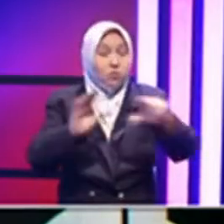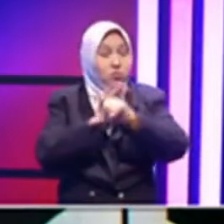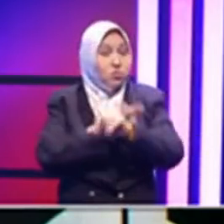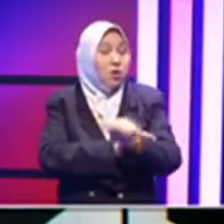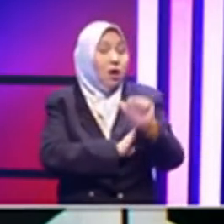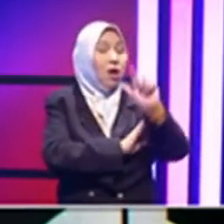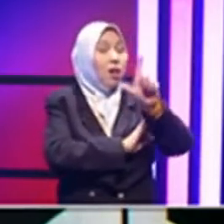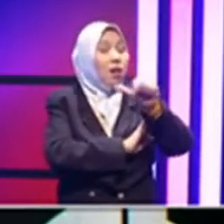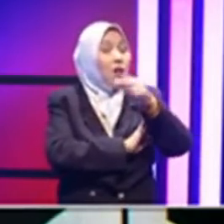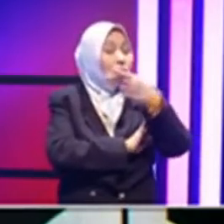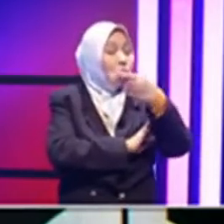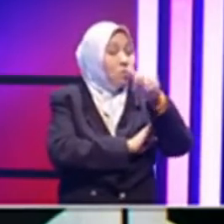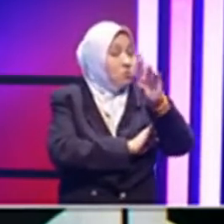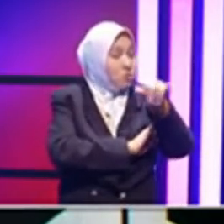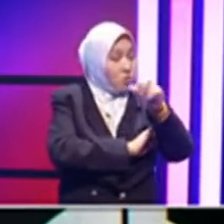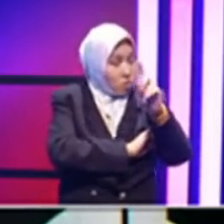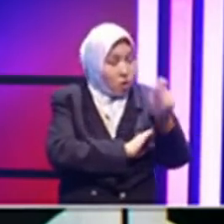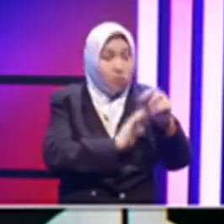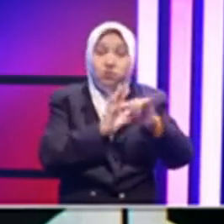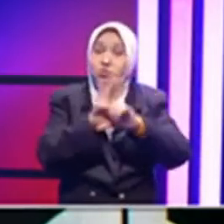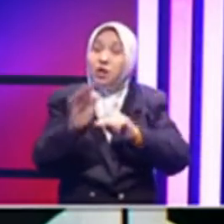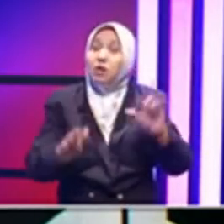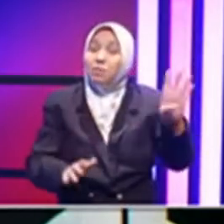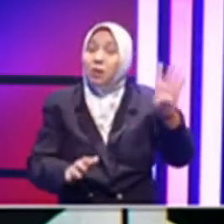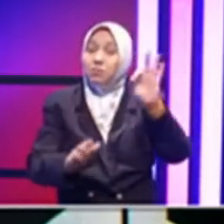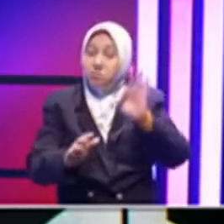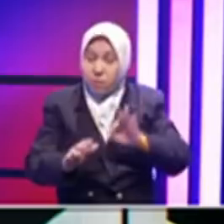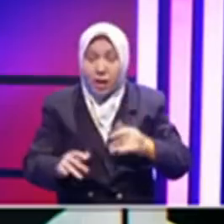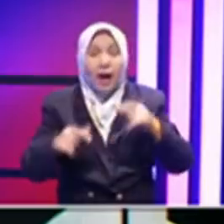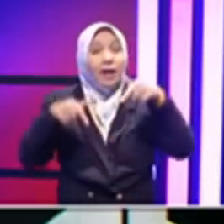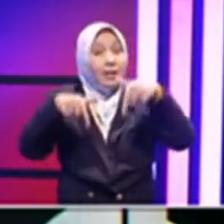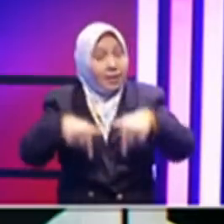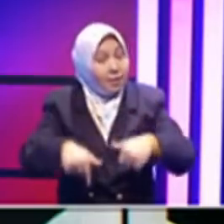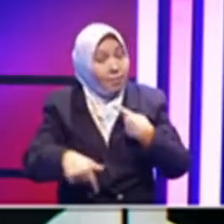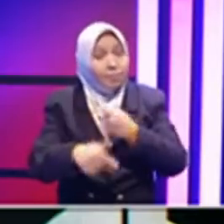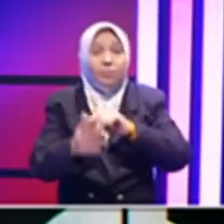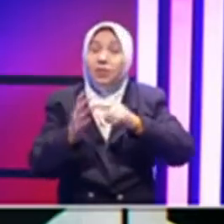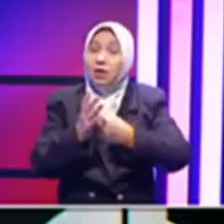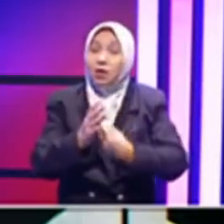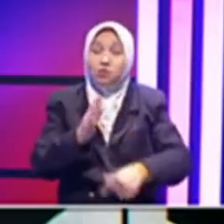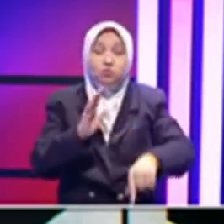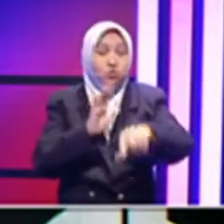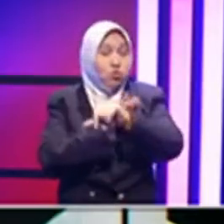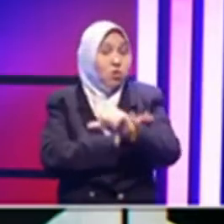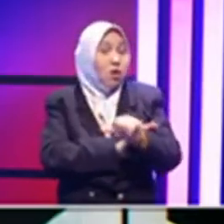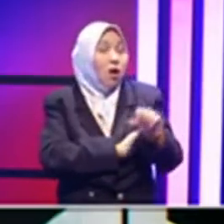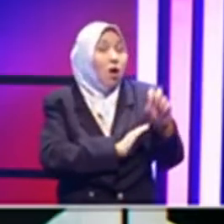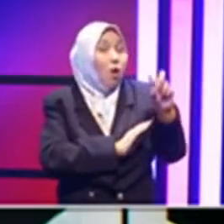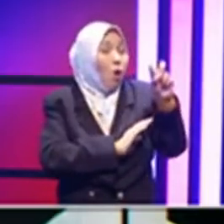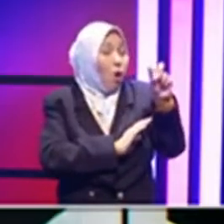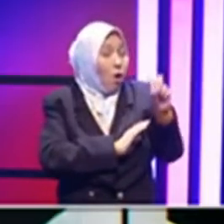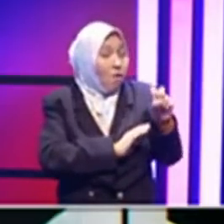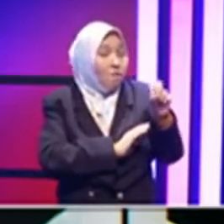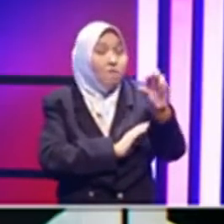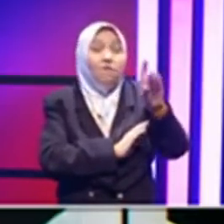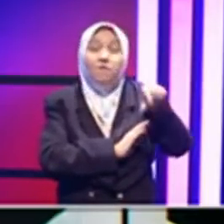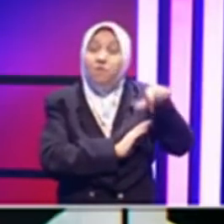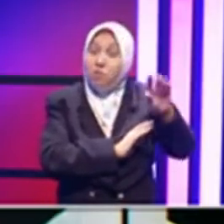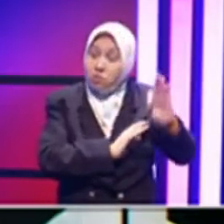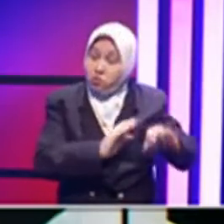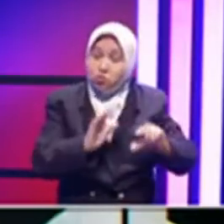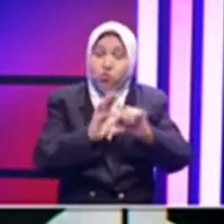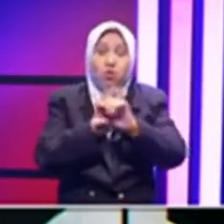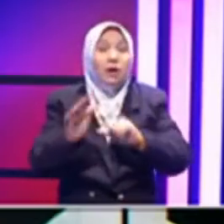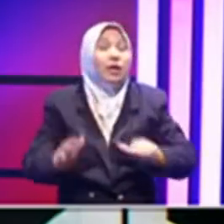Al-Hujurat, surah yang ke-49, dan pada hari ini kita memulakan surah Qaf, surah yang ke-50